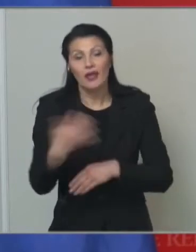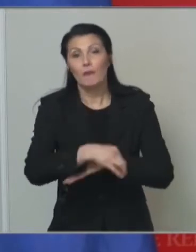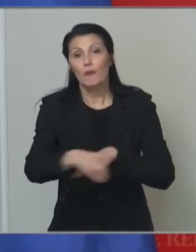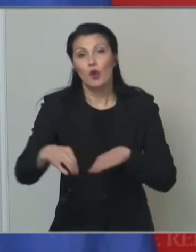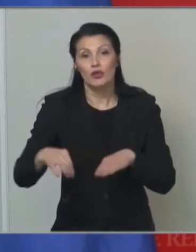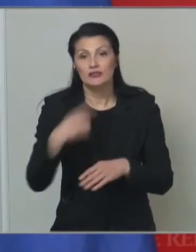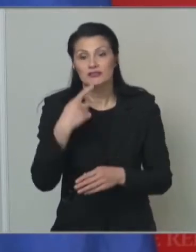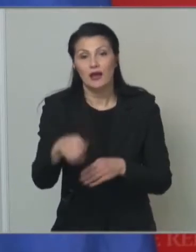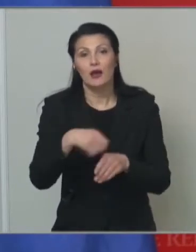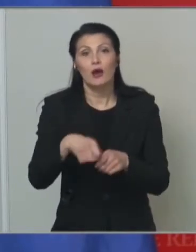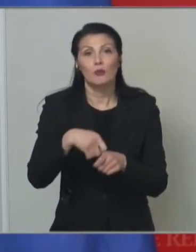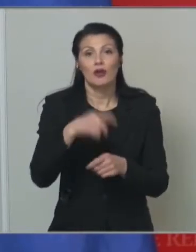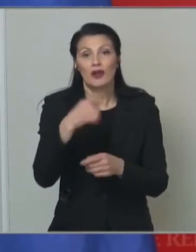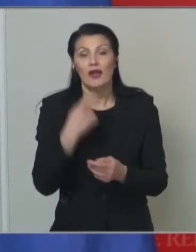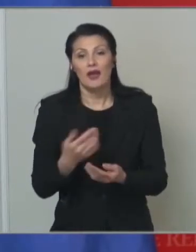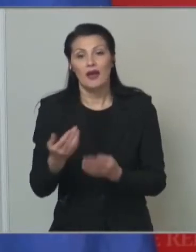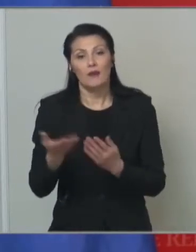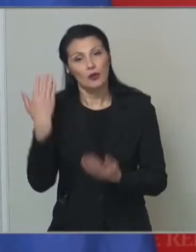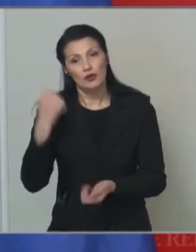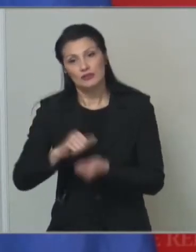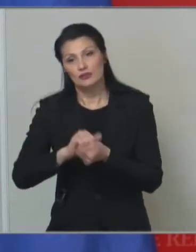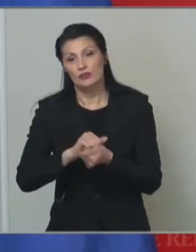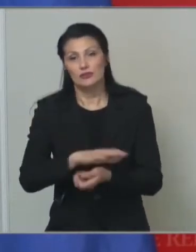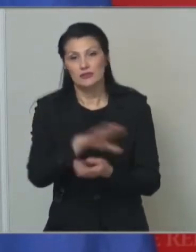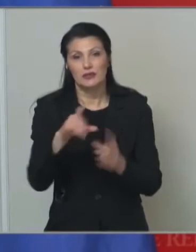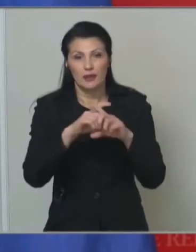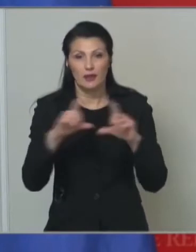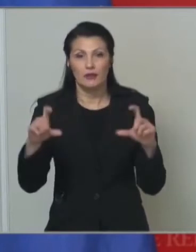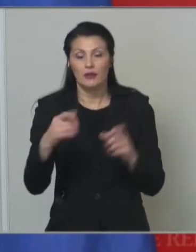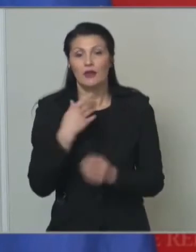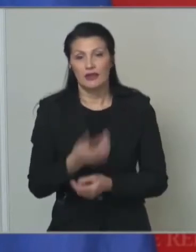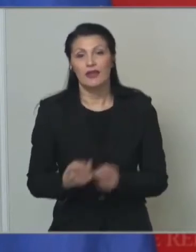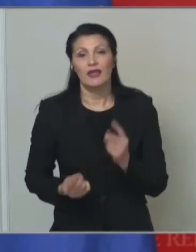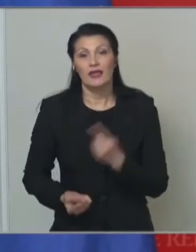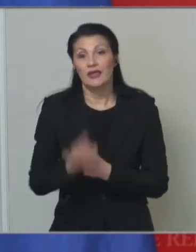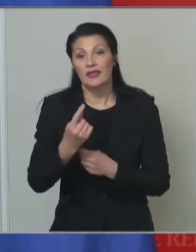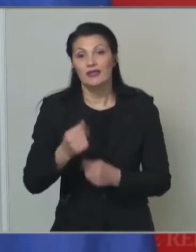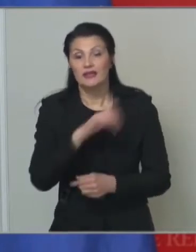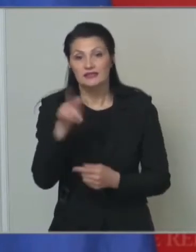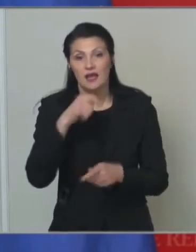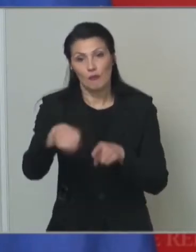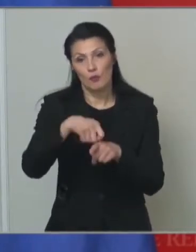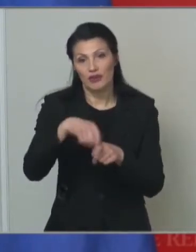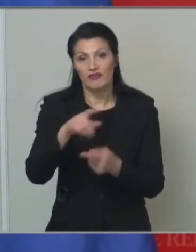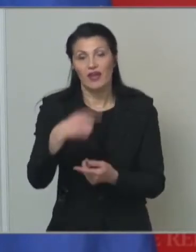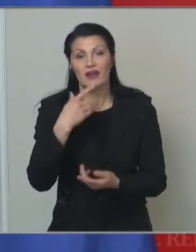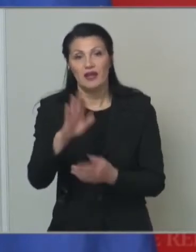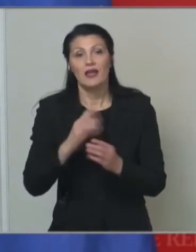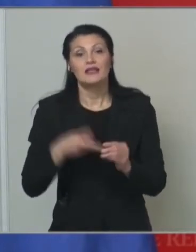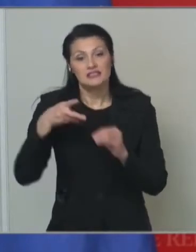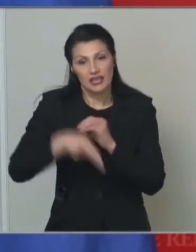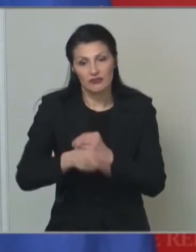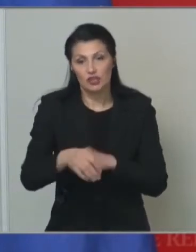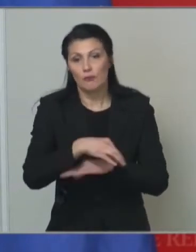на аквадуктот. Имам убава вест, идејниот проект за конзервација е завршен,